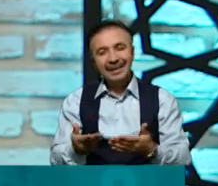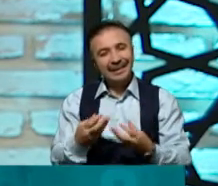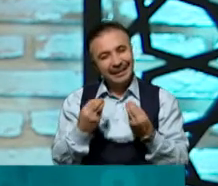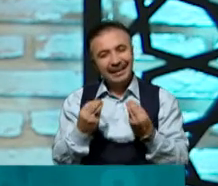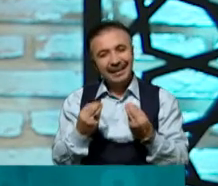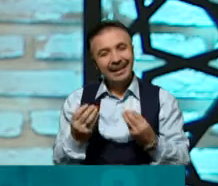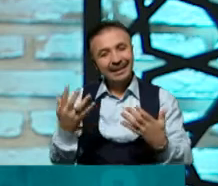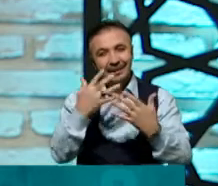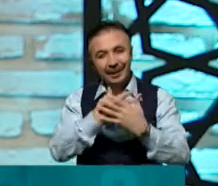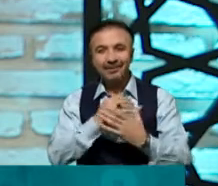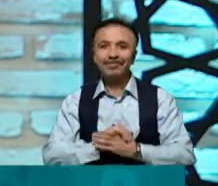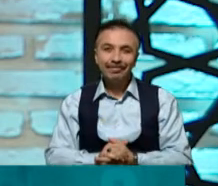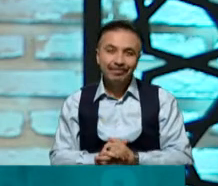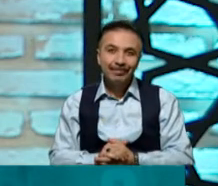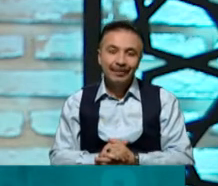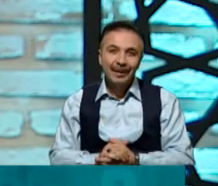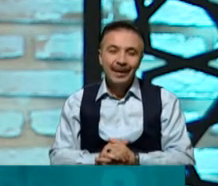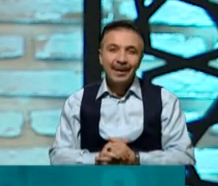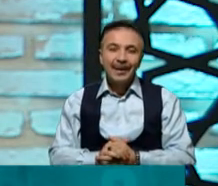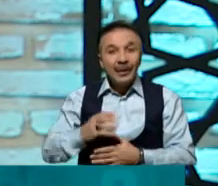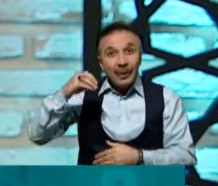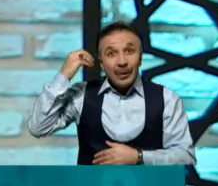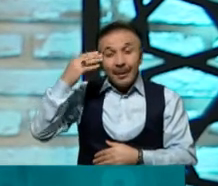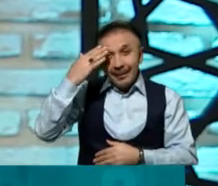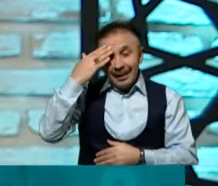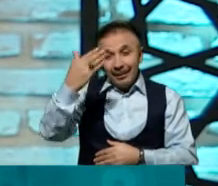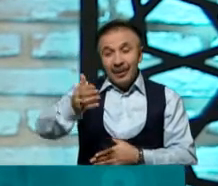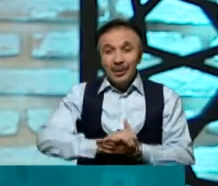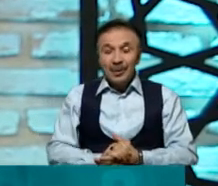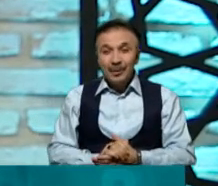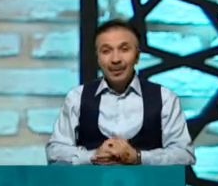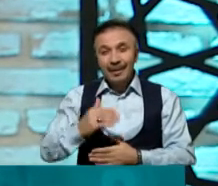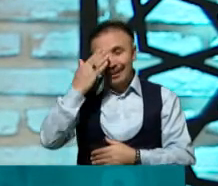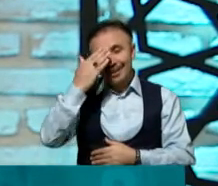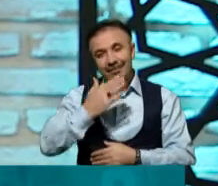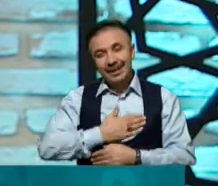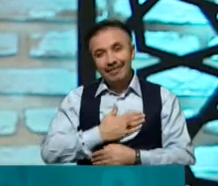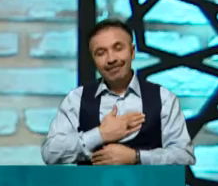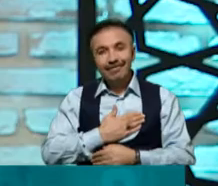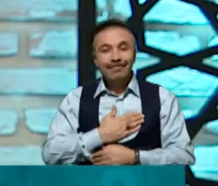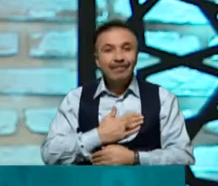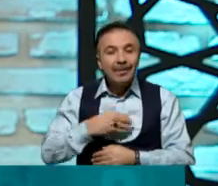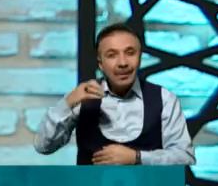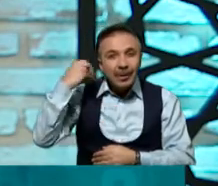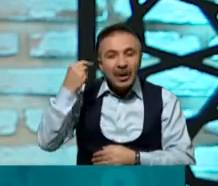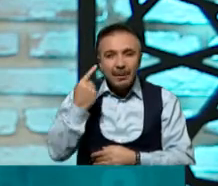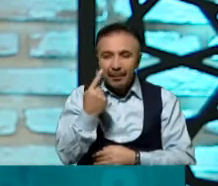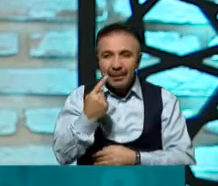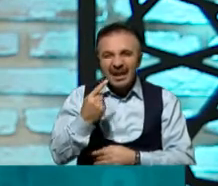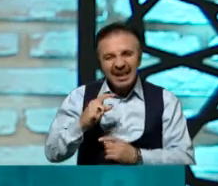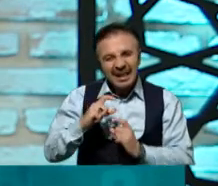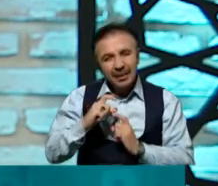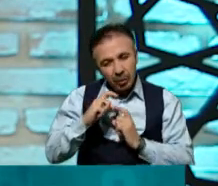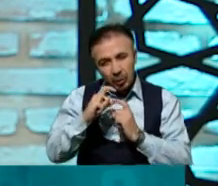akşamlar. Hocam selamun aleyküm. Selam. Ve aleyküm selam. Hocam benim size 3 sorum olacaktı.